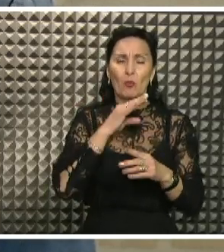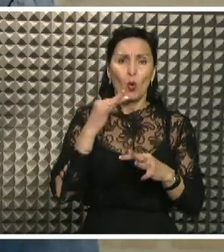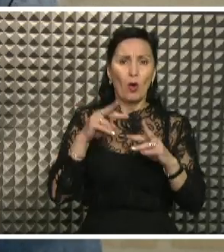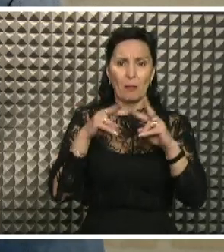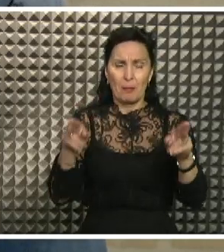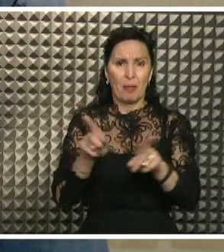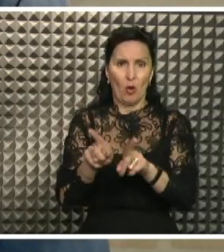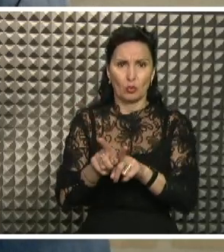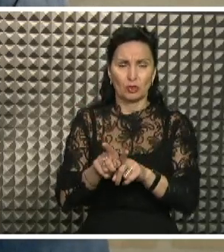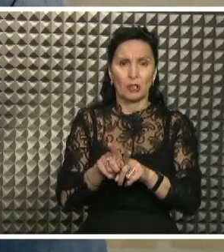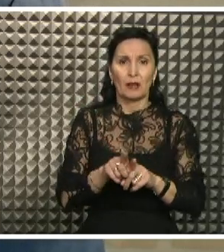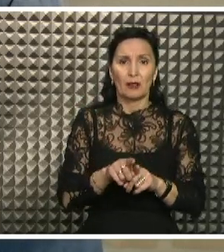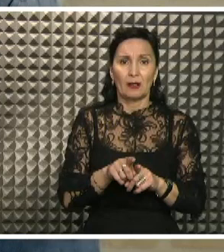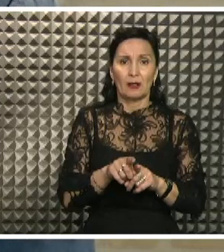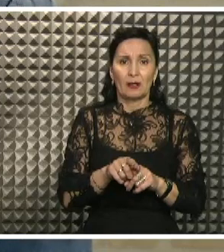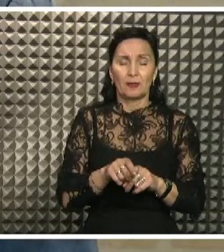они будут.